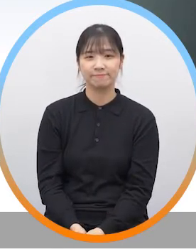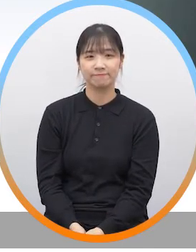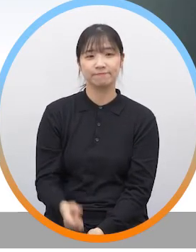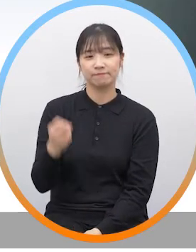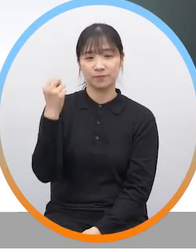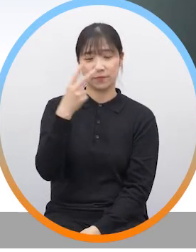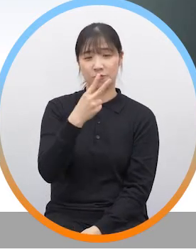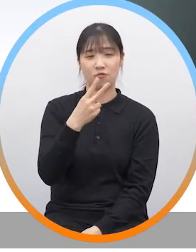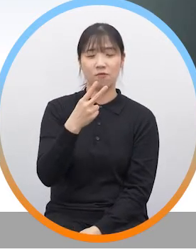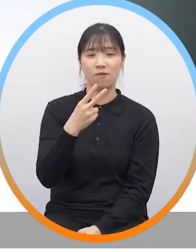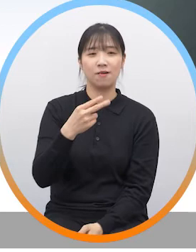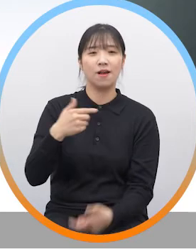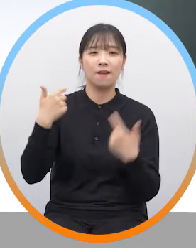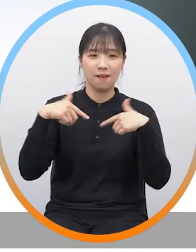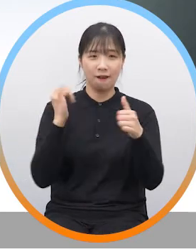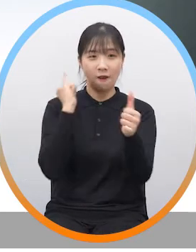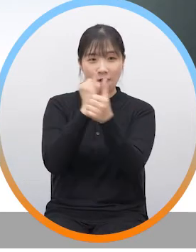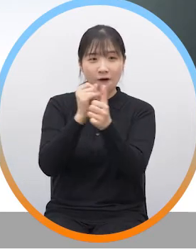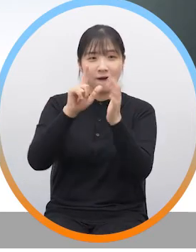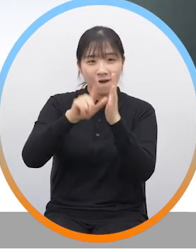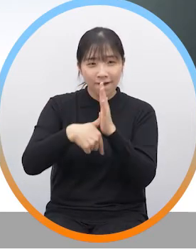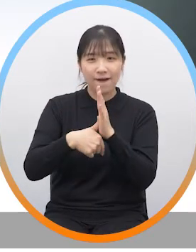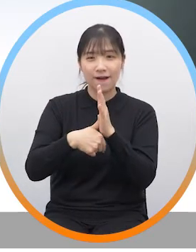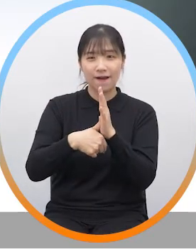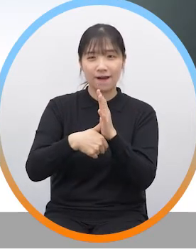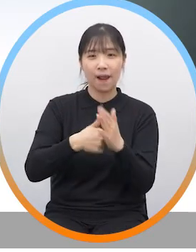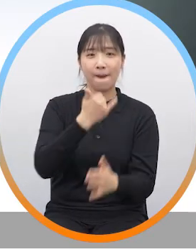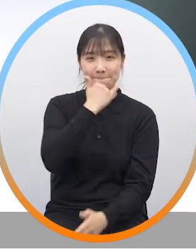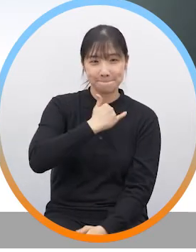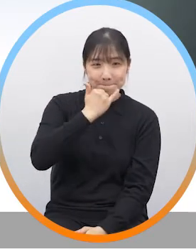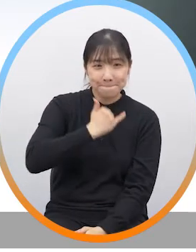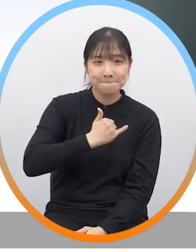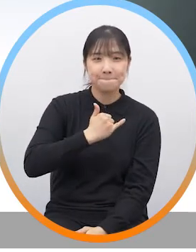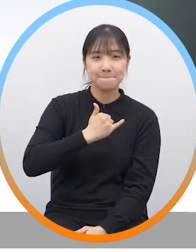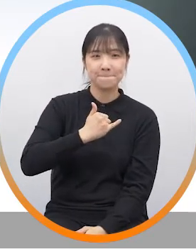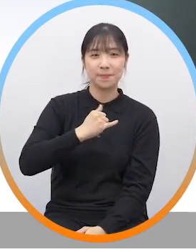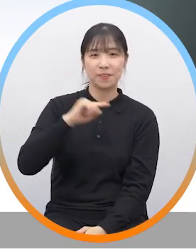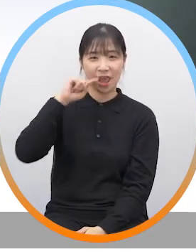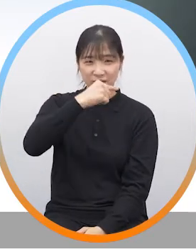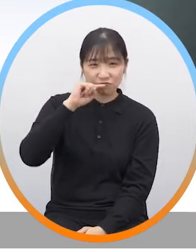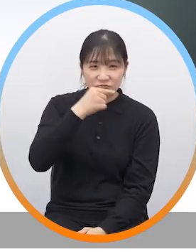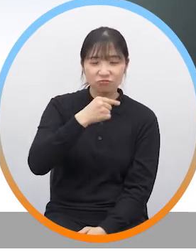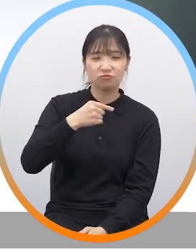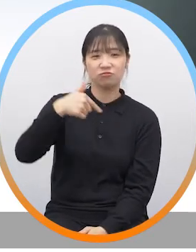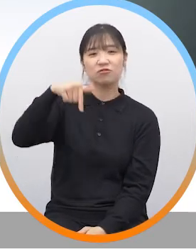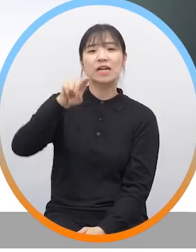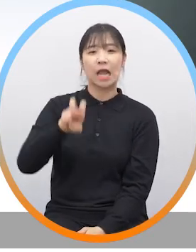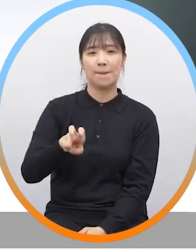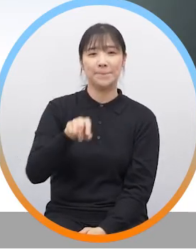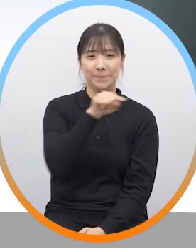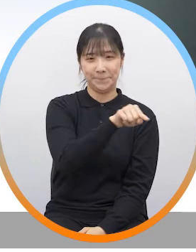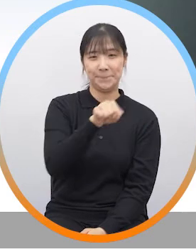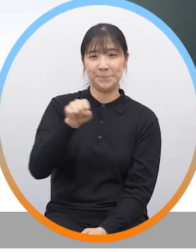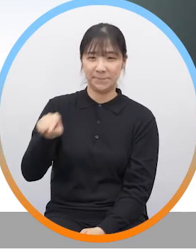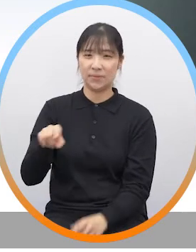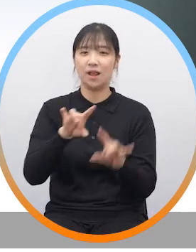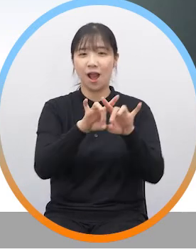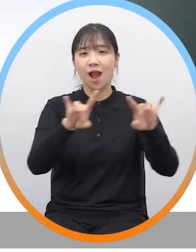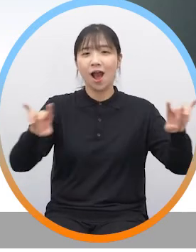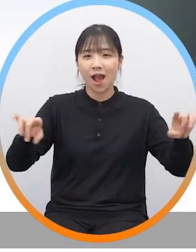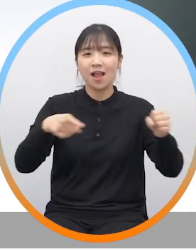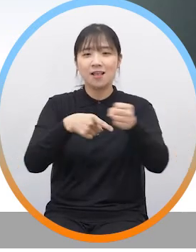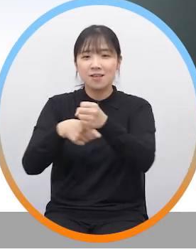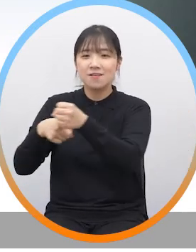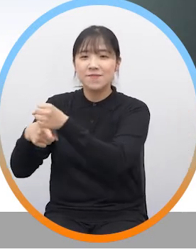그래서 우리가 항상 결혼을 할 때는 밤, 대추, 감, 그건